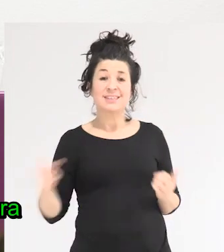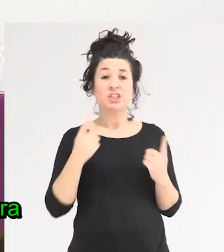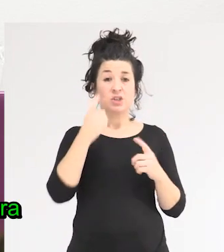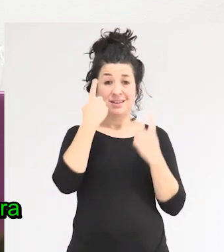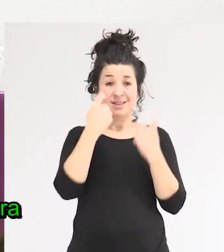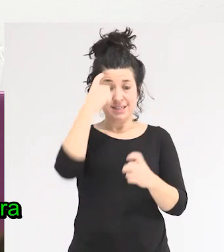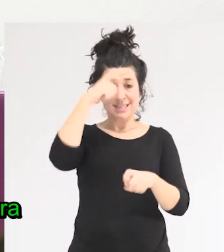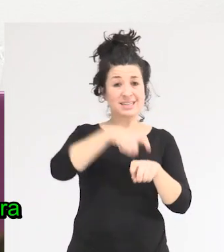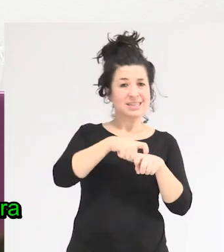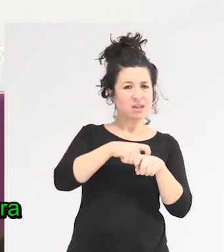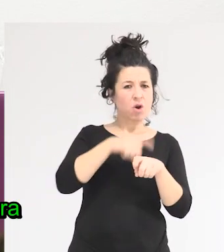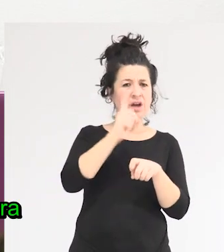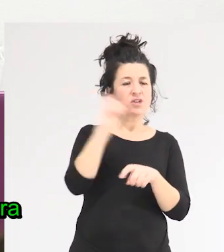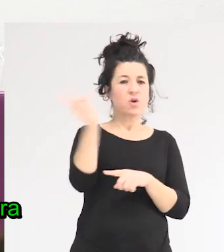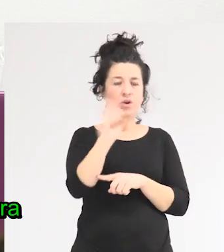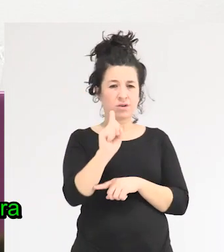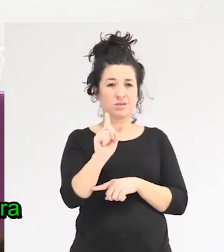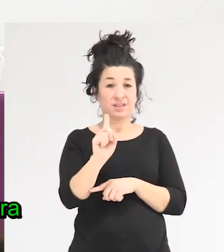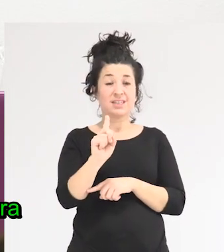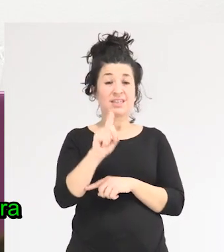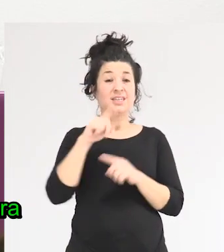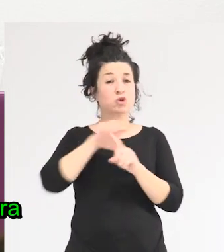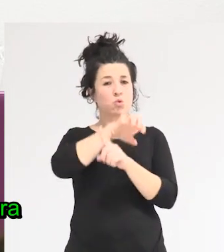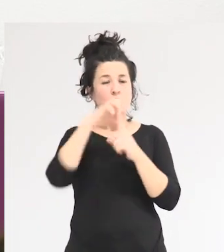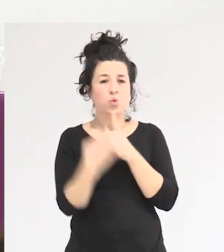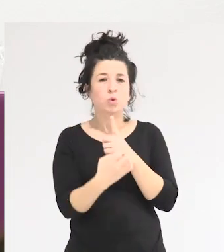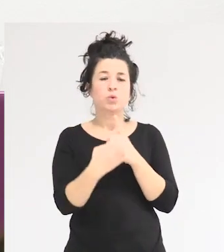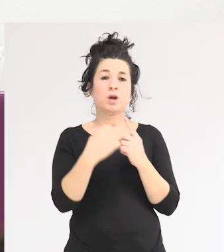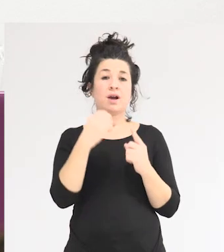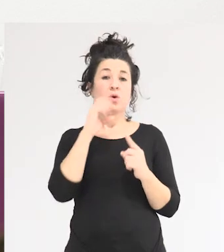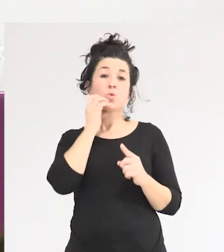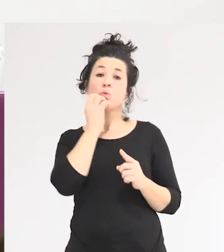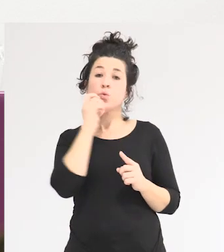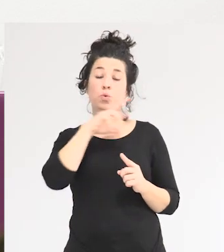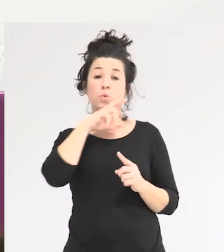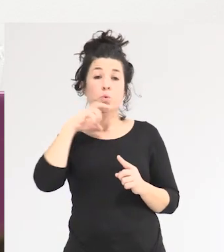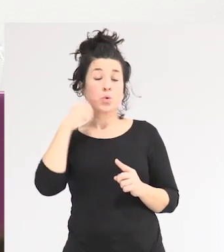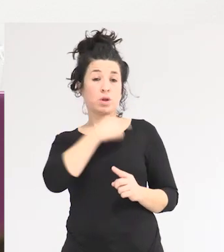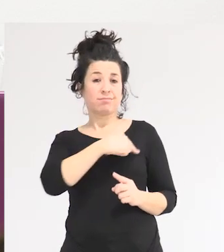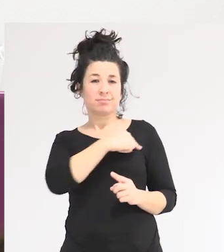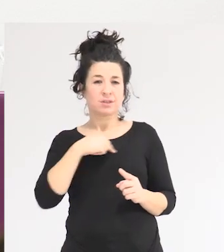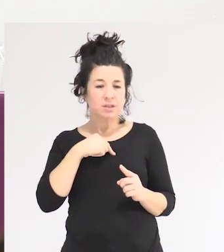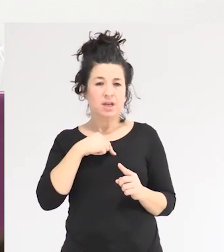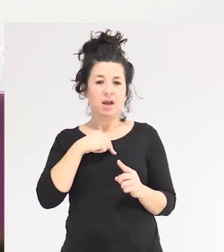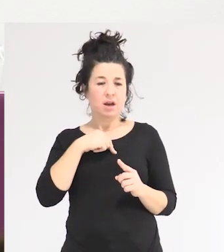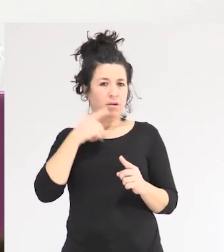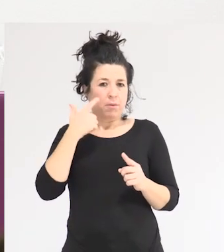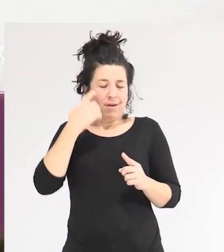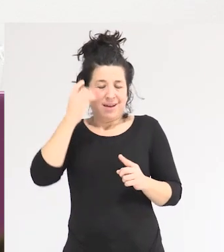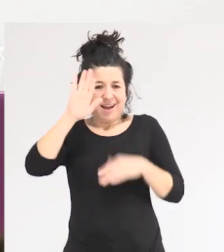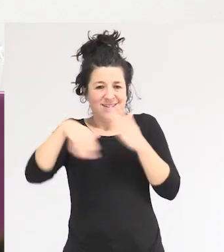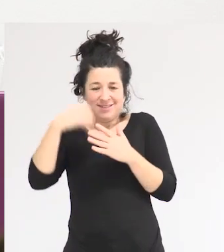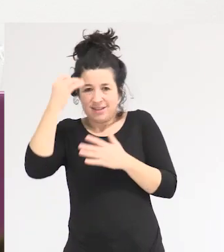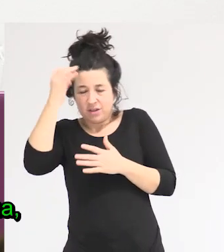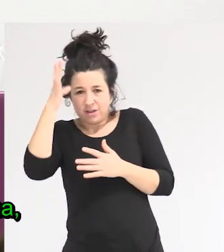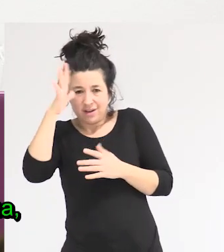Tradizio judeo-kristauak mutur absurdoetara eraman ditu disoziazio hauek. Ama Virginiaren figura asmatzeraino. Ama